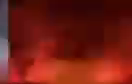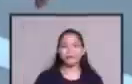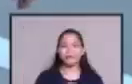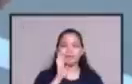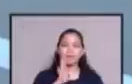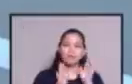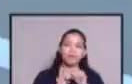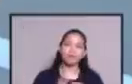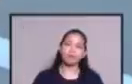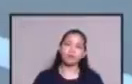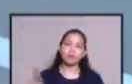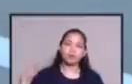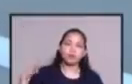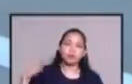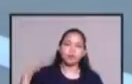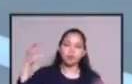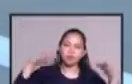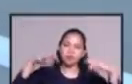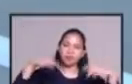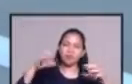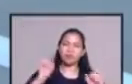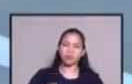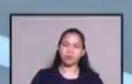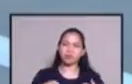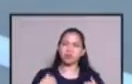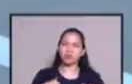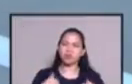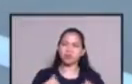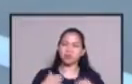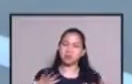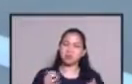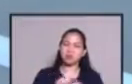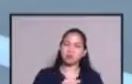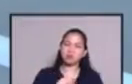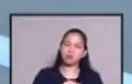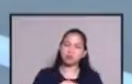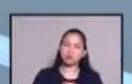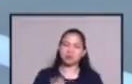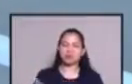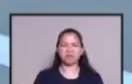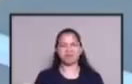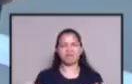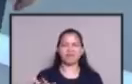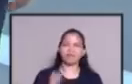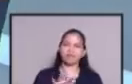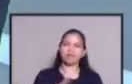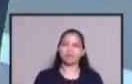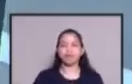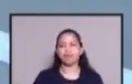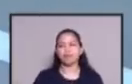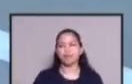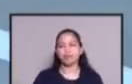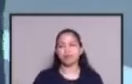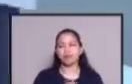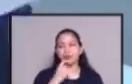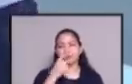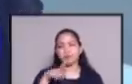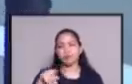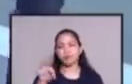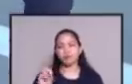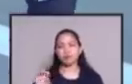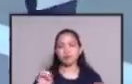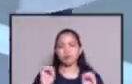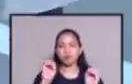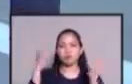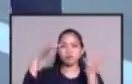Ay mga kapatid, naghihintay ka bang umulan para makaligo o kaya makapaglaban na? Naku, mukhang malabo-labo pa yan. Sabi ng PAGASA, walang makapal